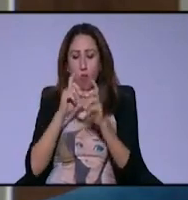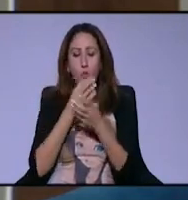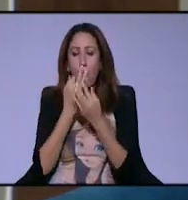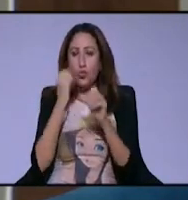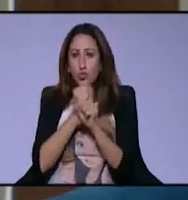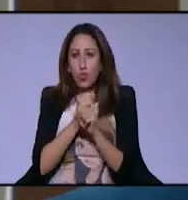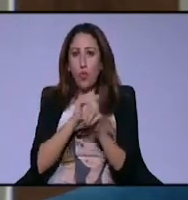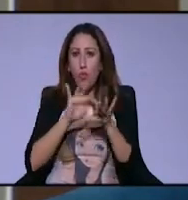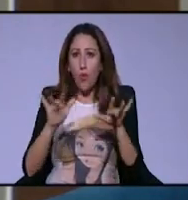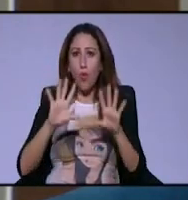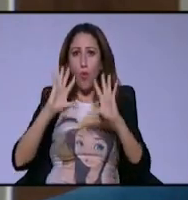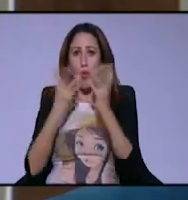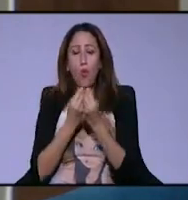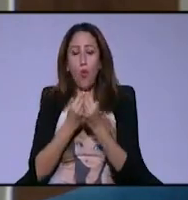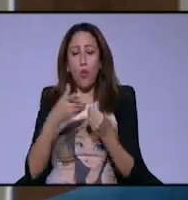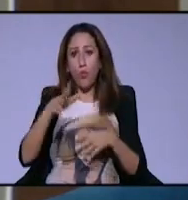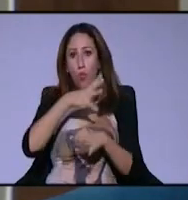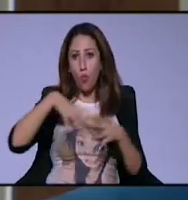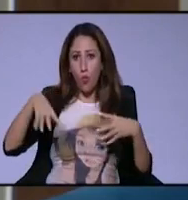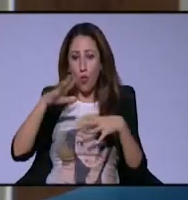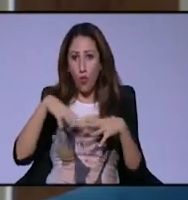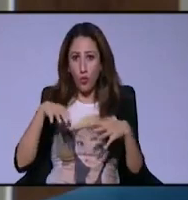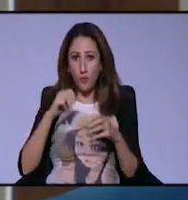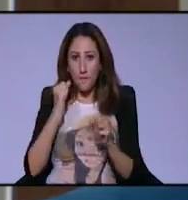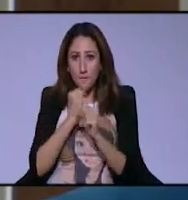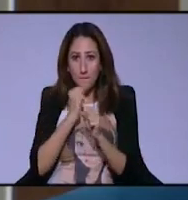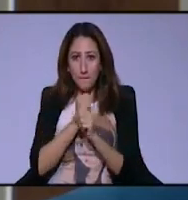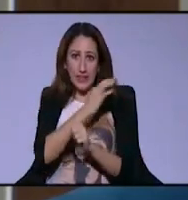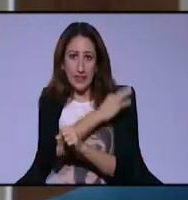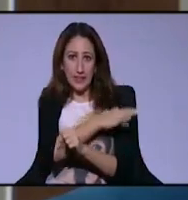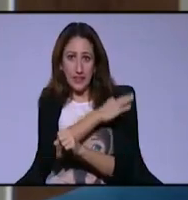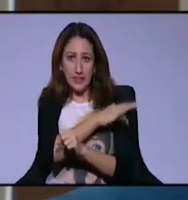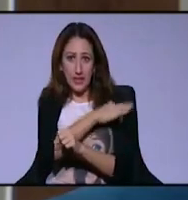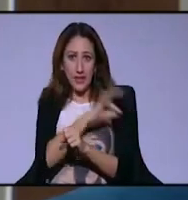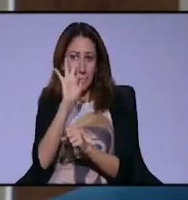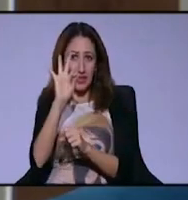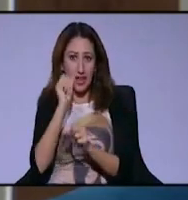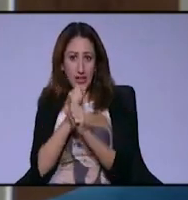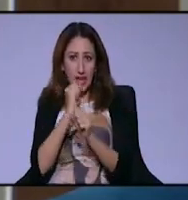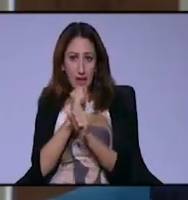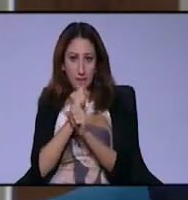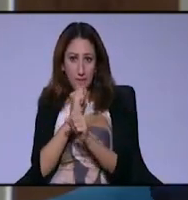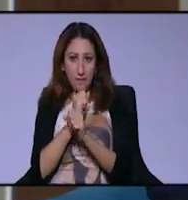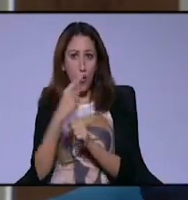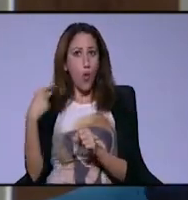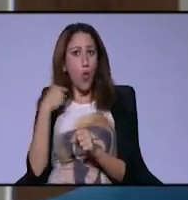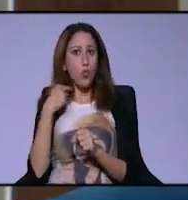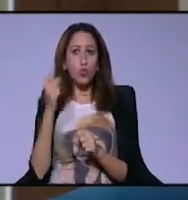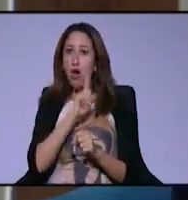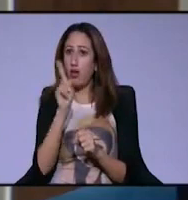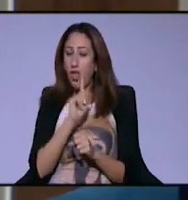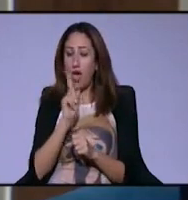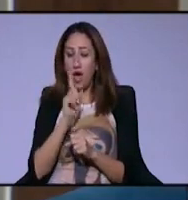احنا مش مؤسسه، ولكن بالتجربه في الثلاث اعمال ما فيهاش خسارة جد